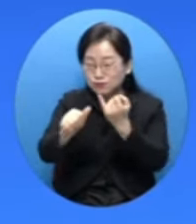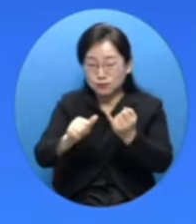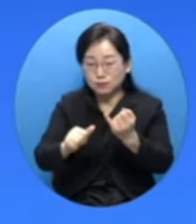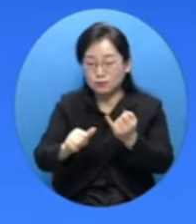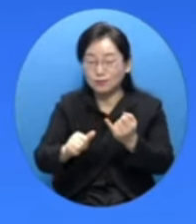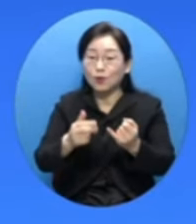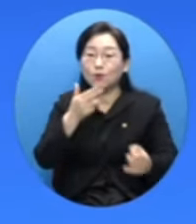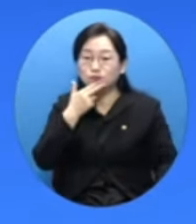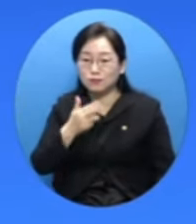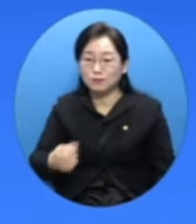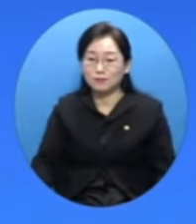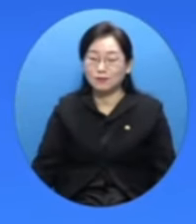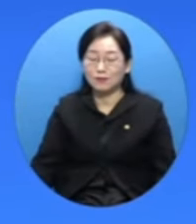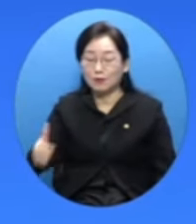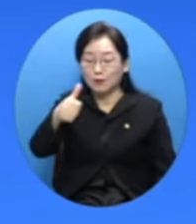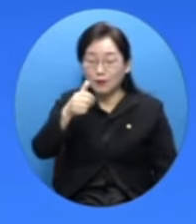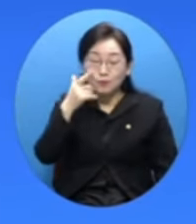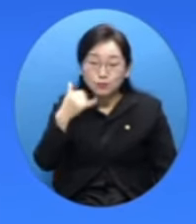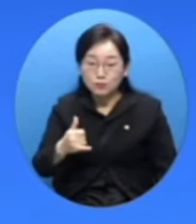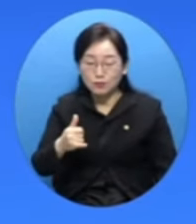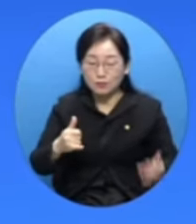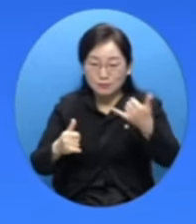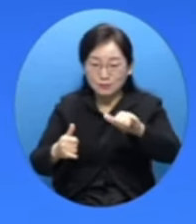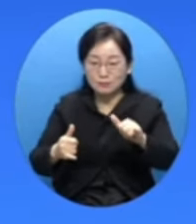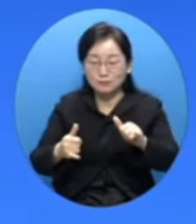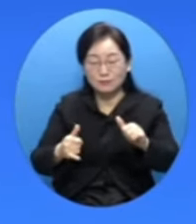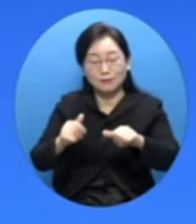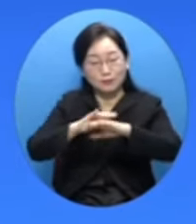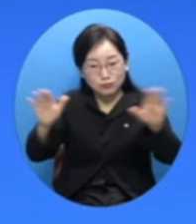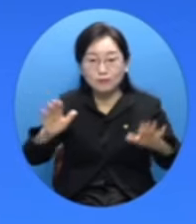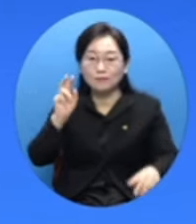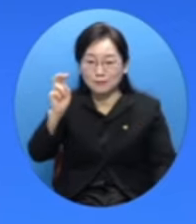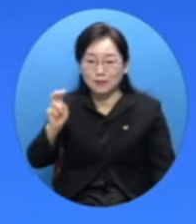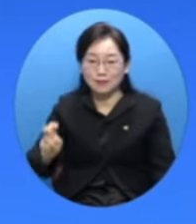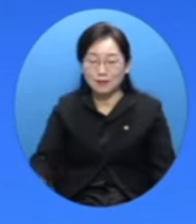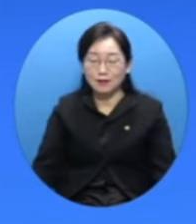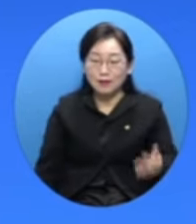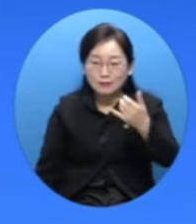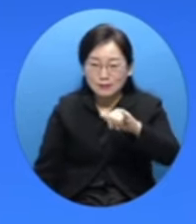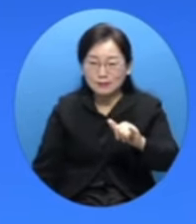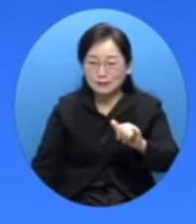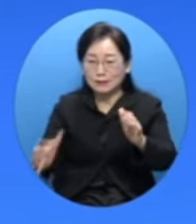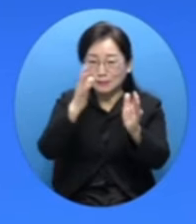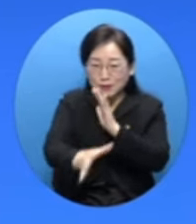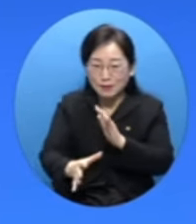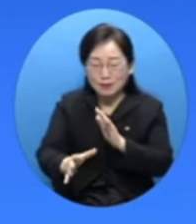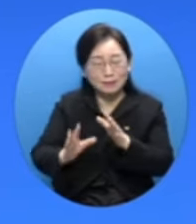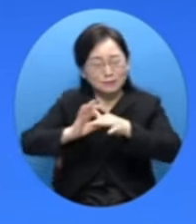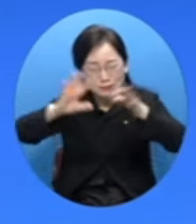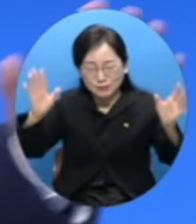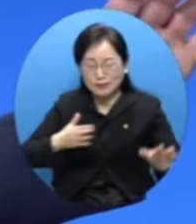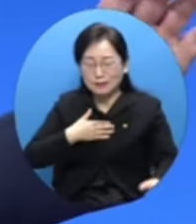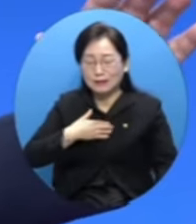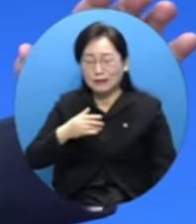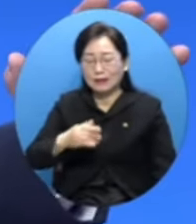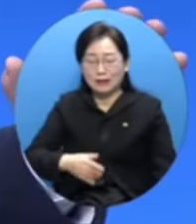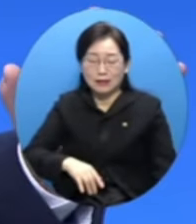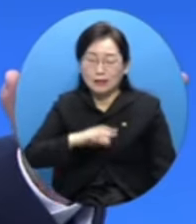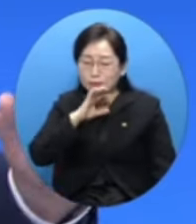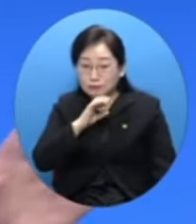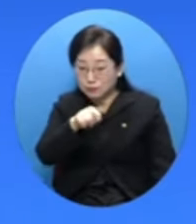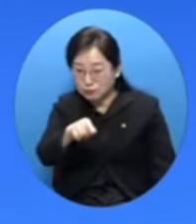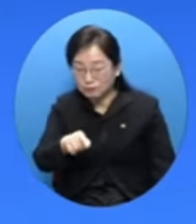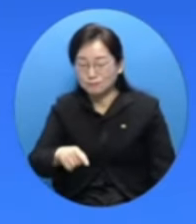평안할 것입니다. 부모 자식 간에 평안할 것입니다. 자식이 소리 지르고 대들어도 죽었기 때문에 그 소리가 들리지 않을